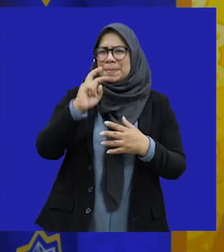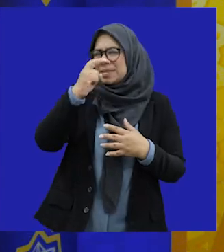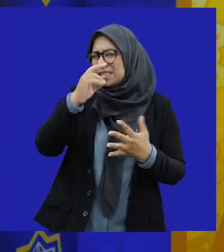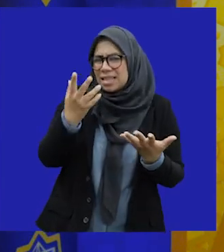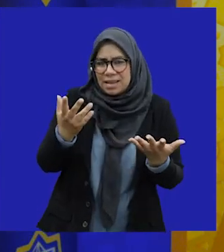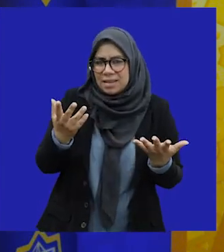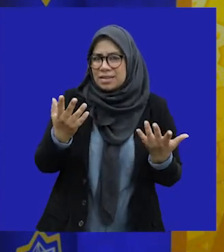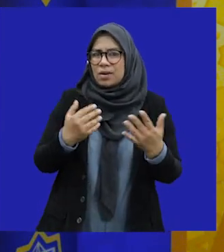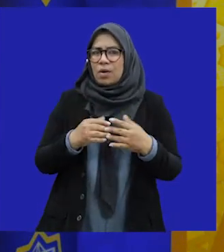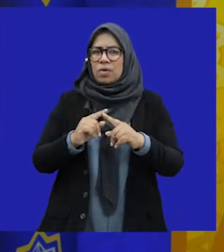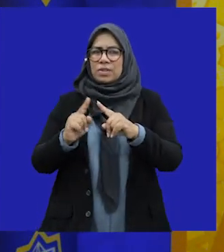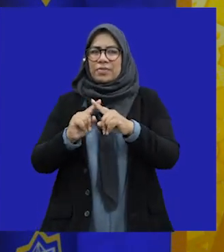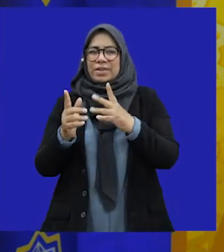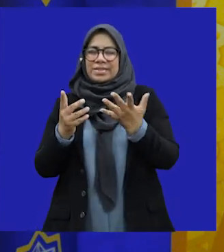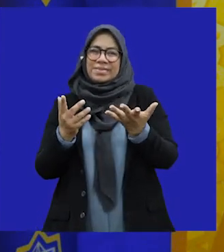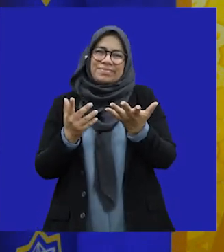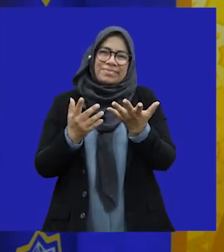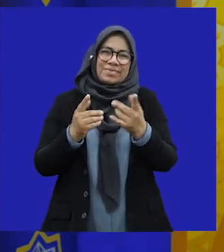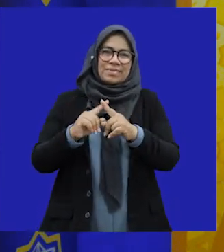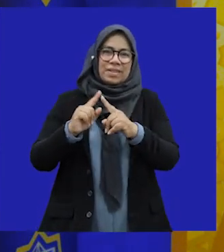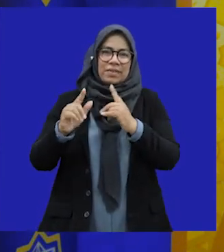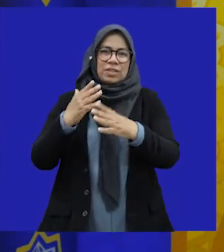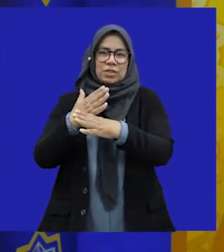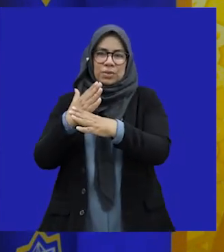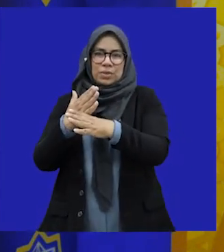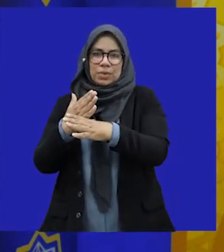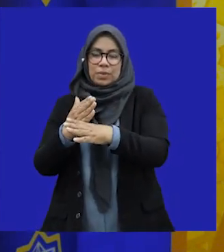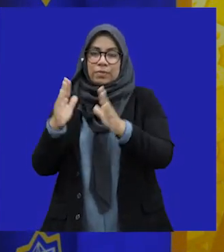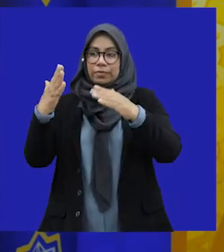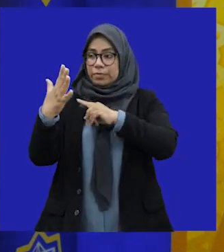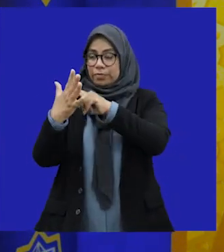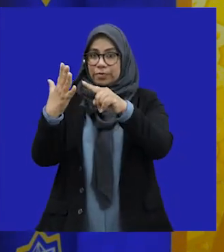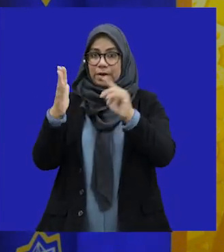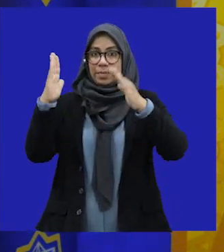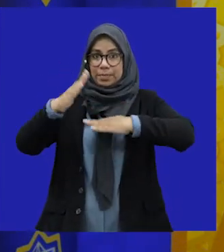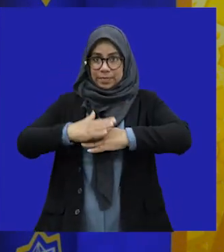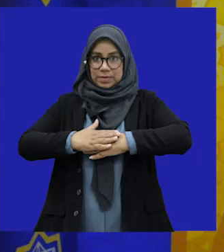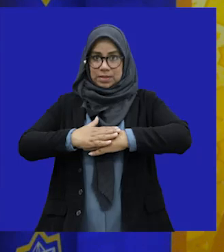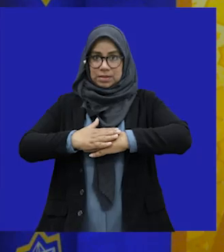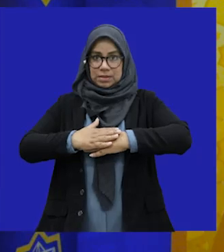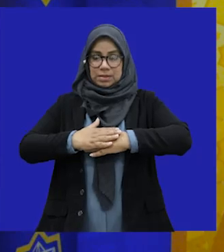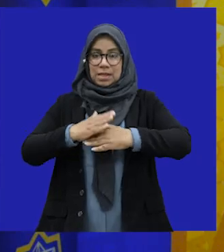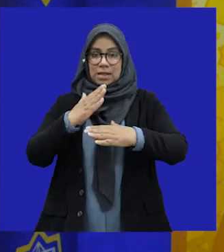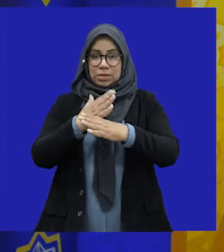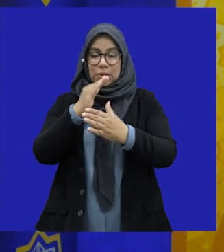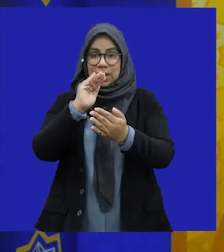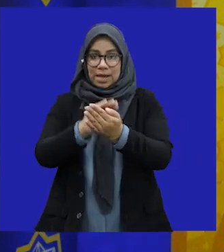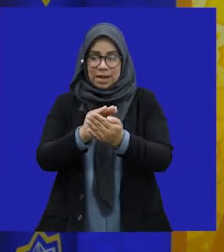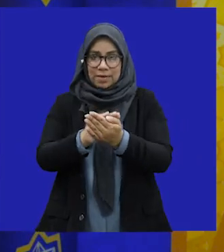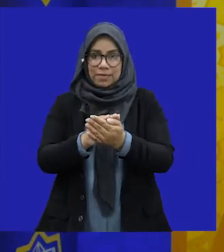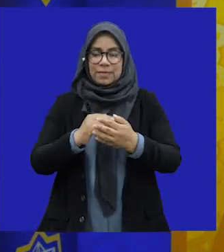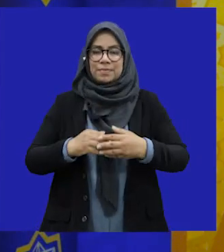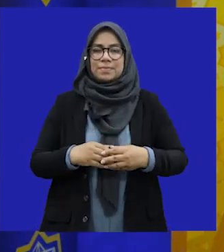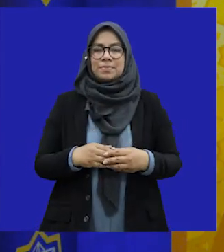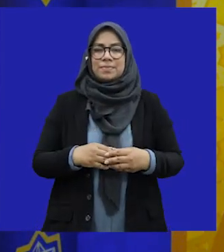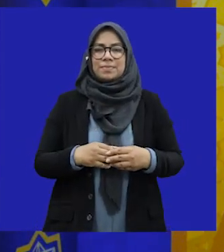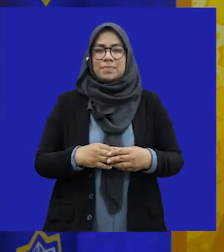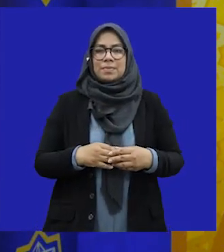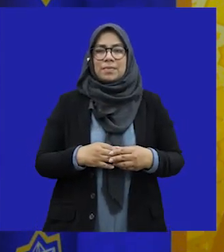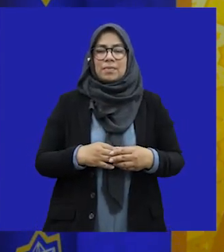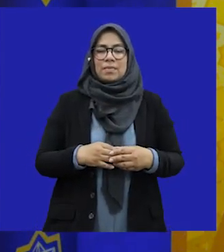shortcomings in these prayers, قال, Allah Azza wa Jal says, انظروا هل لعبدي من تطوع.